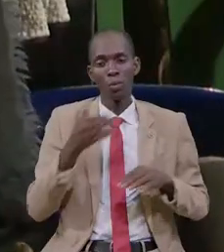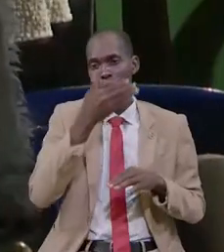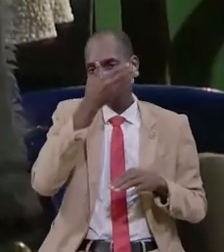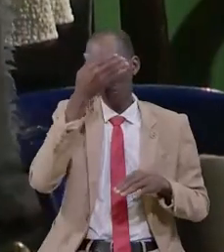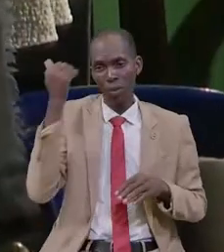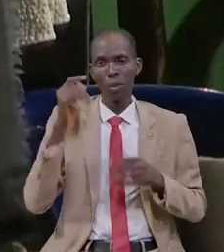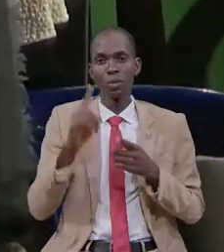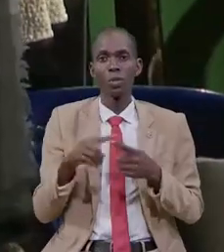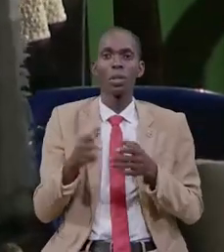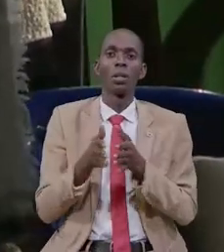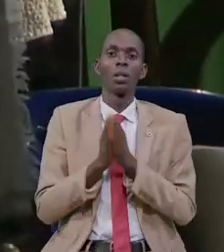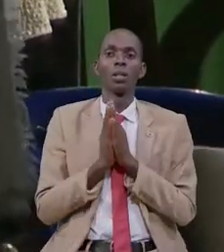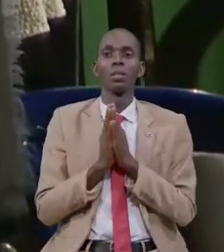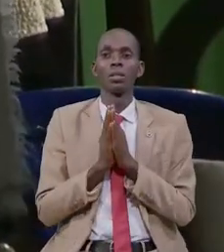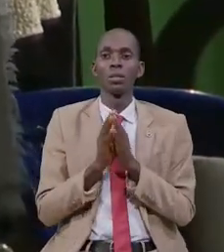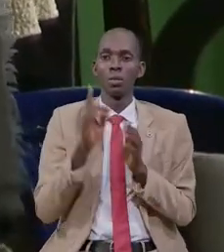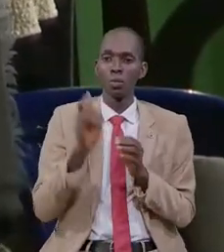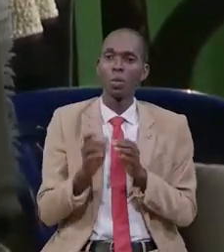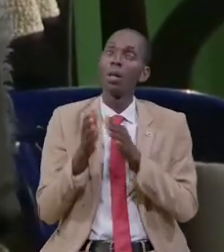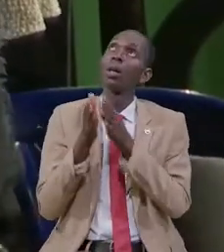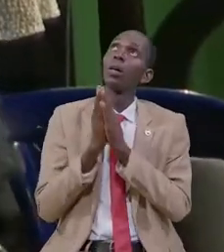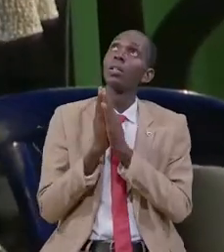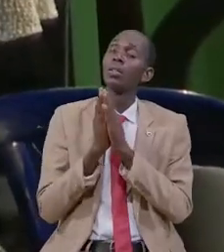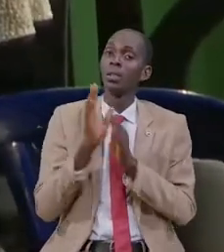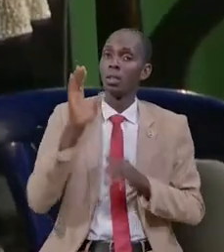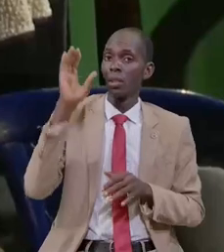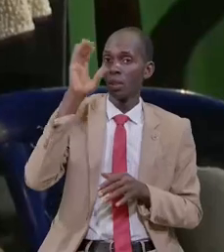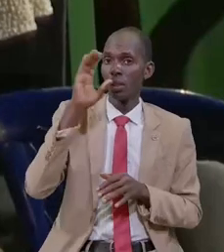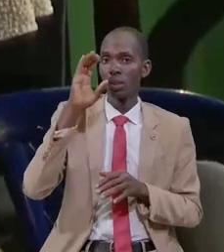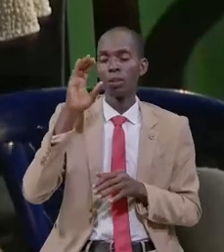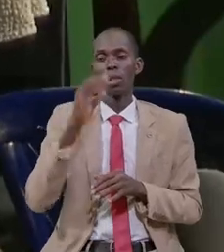N'oublie pas, demander, chercher, frapper.